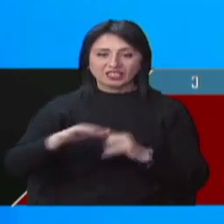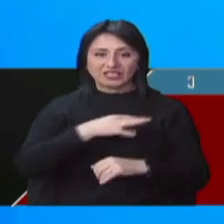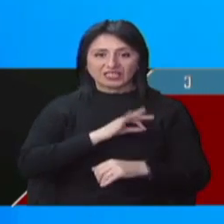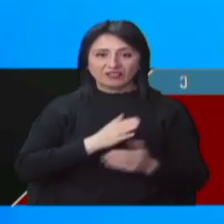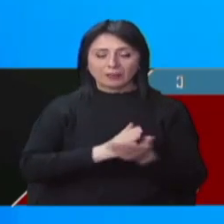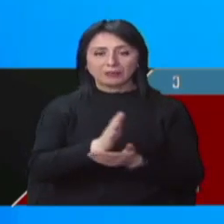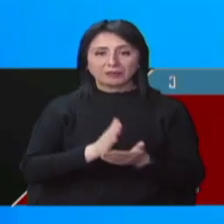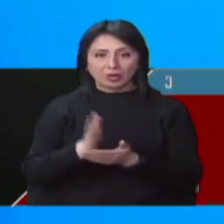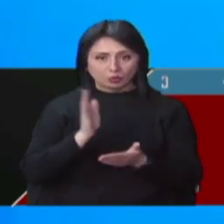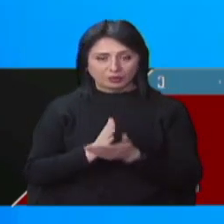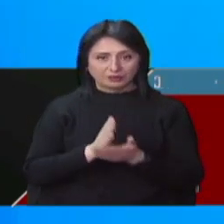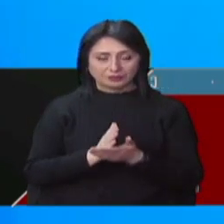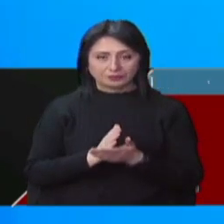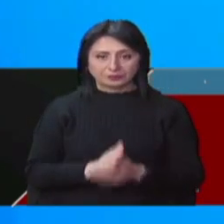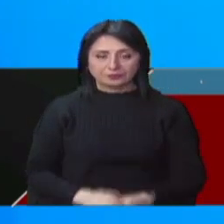სხვა მიმართულებით